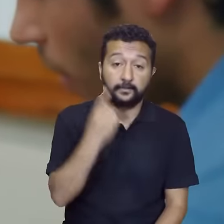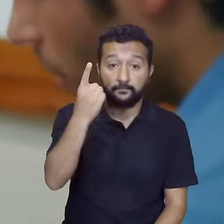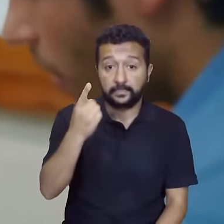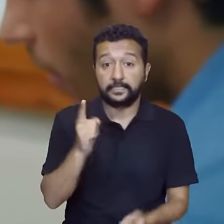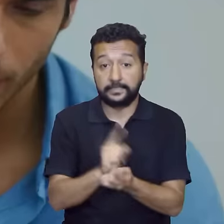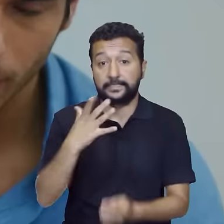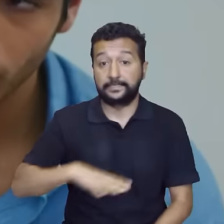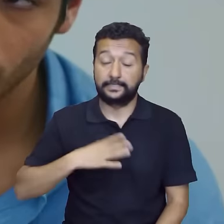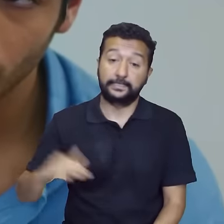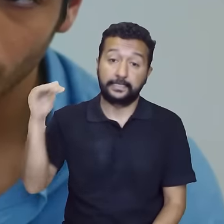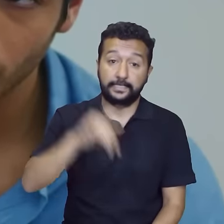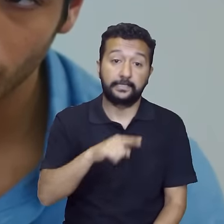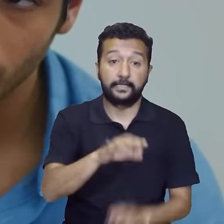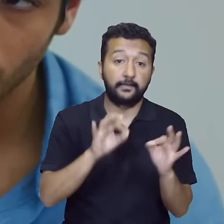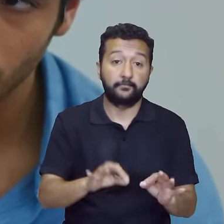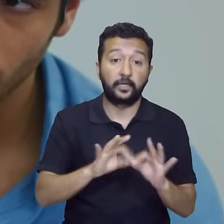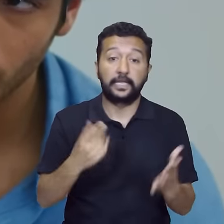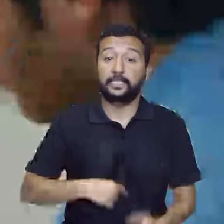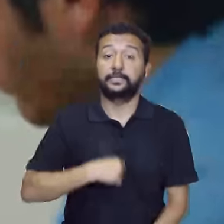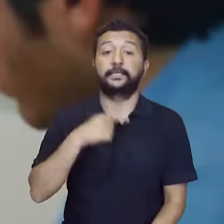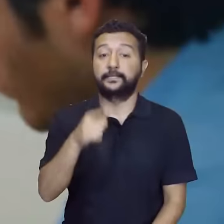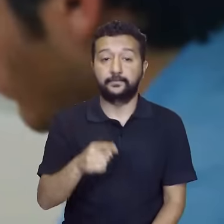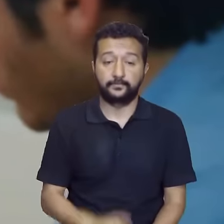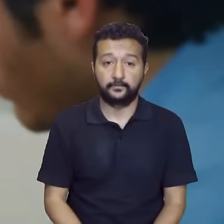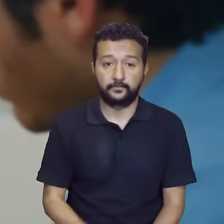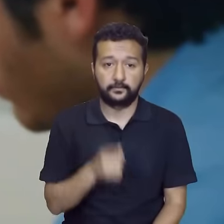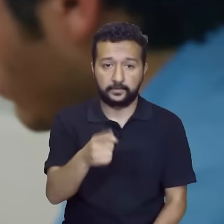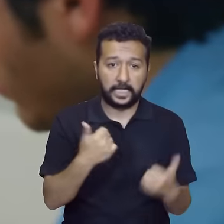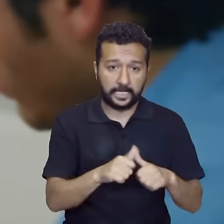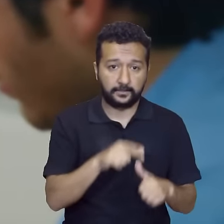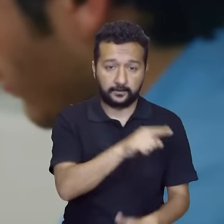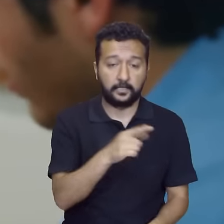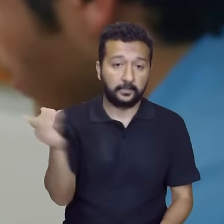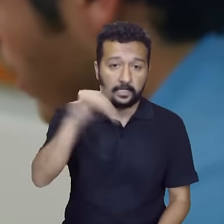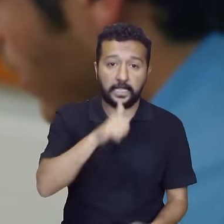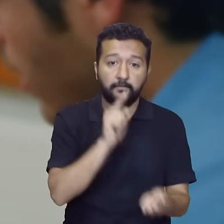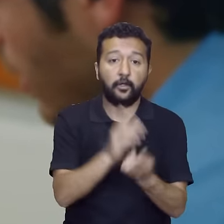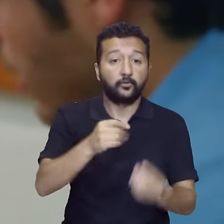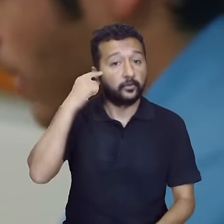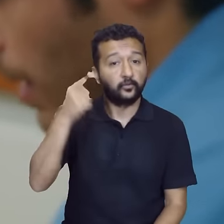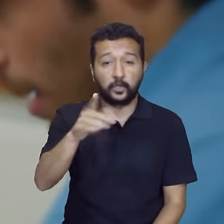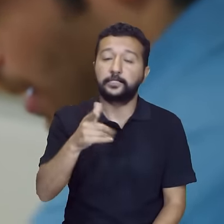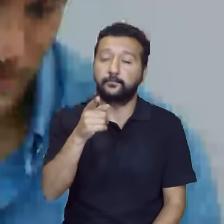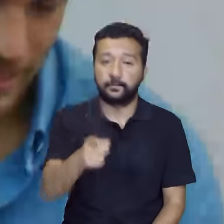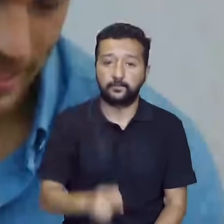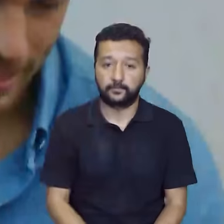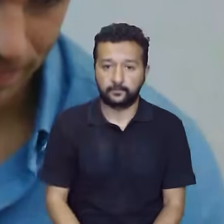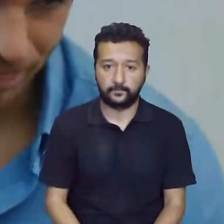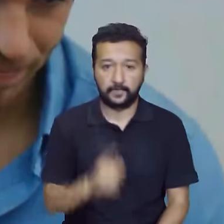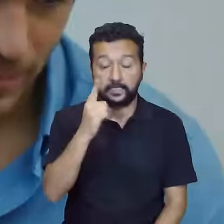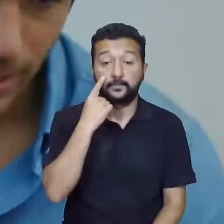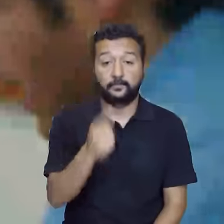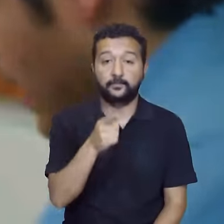bir talibi gelse böyle ne hissedersin? Karısına görücü gelen adam olarak ne düşünürsün acaba?